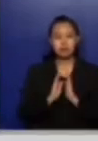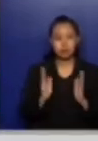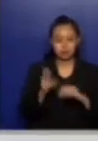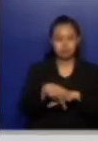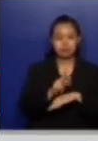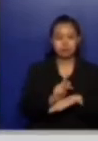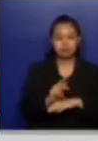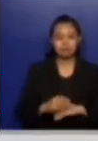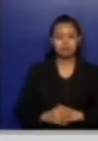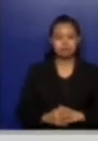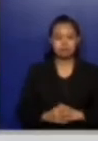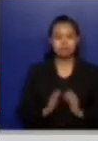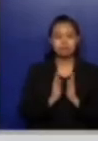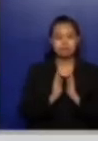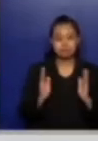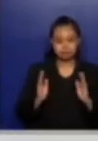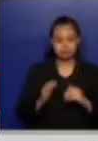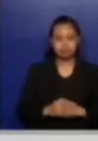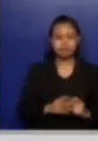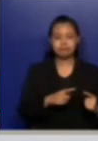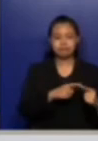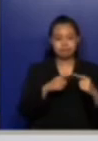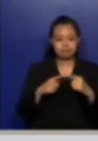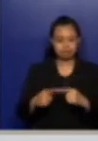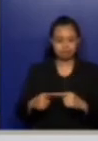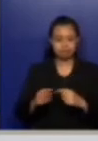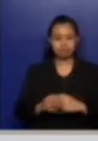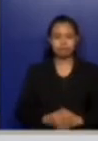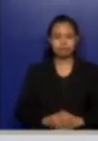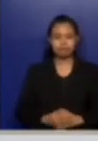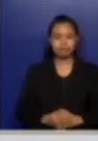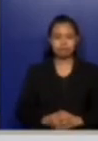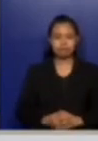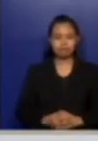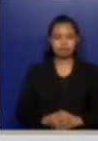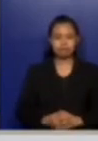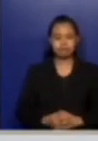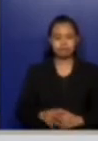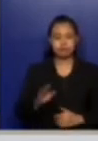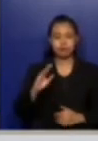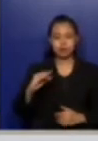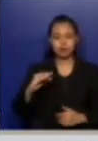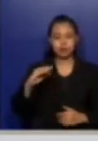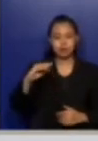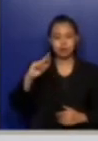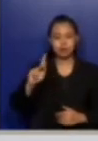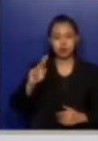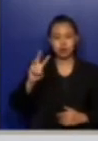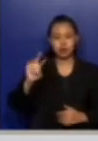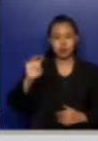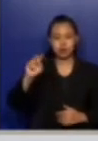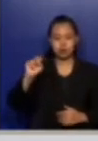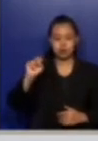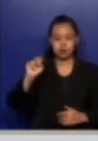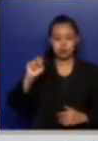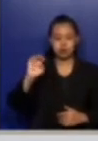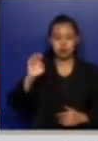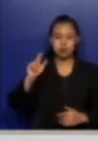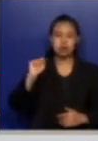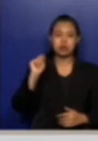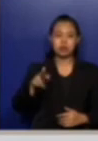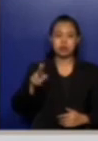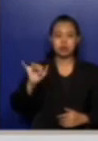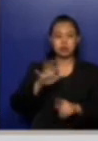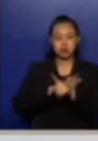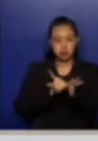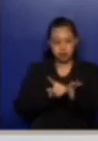ครับขอบคุณนะครับ ต่อไปก็เป็นศาสตราจารย์โควิดพวงงามหลังจากนั้นก็จะเป็นท่านดังก็เป็นคุณ